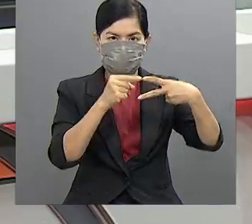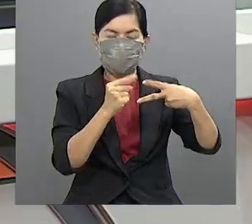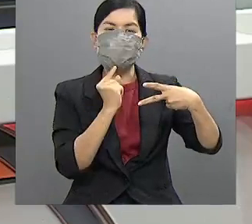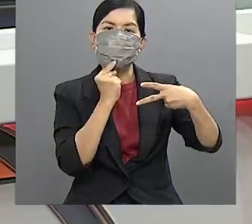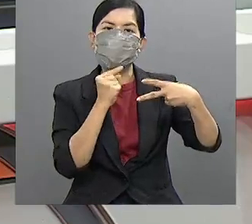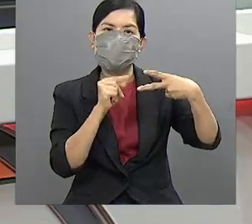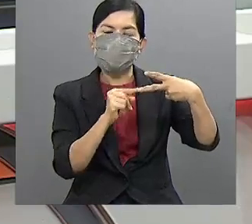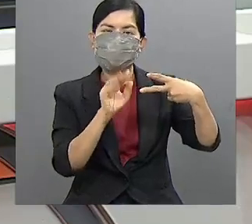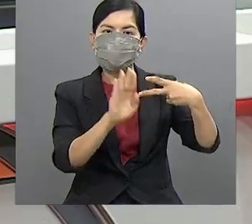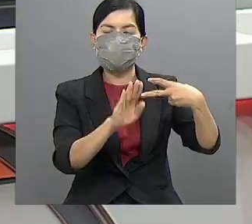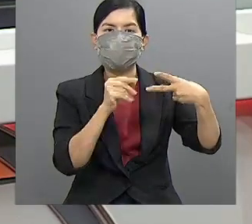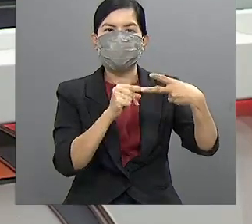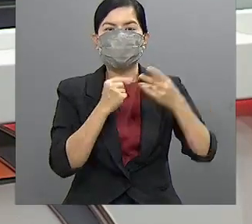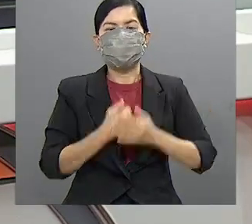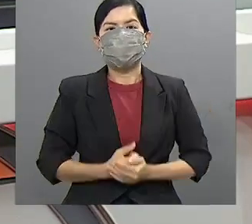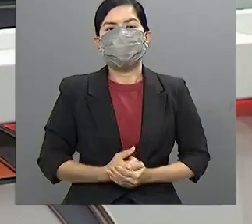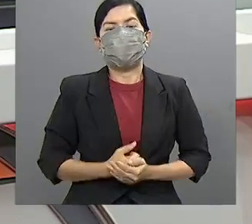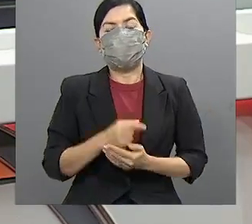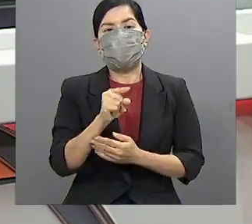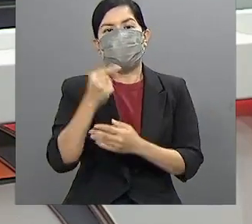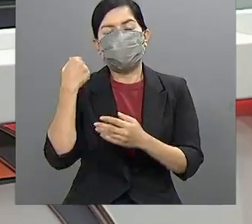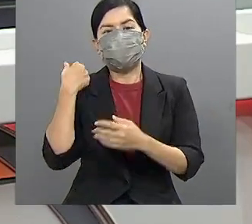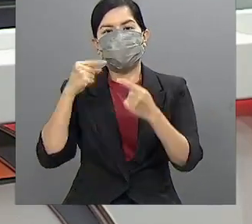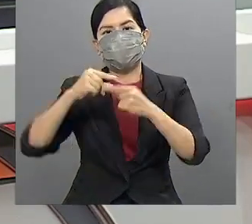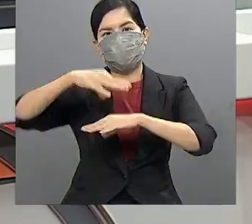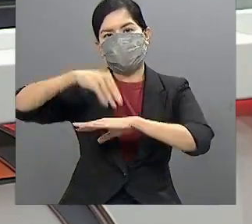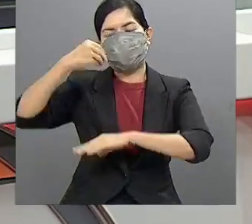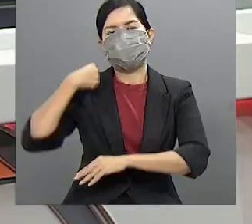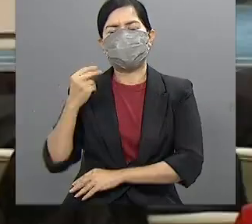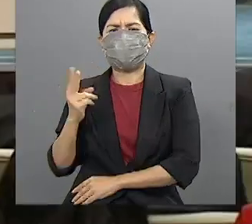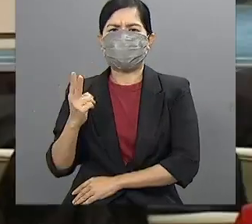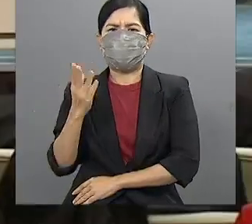องกำลังติดอาวุธชาวเคิร์ดที่เป็นไม้เบื่อไม้เมากับกองทัพตุรกีค่ะ